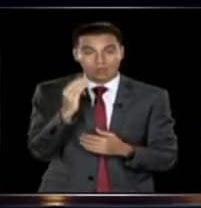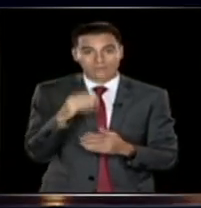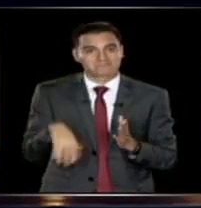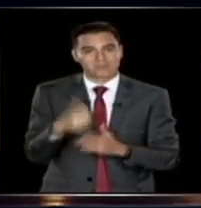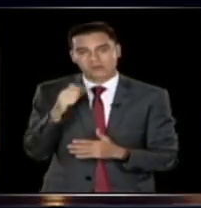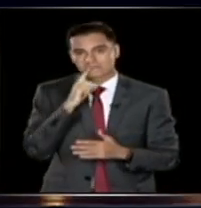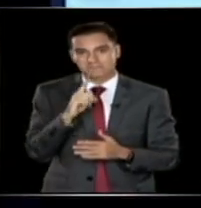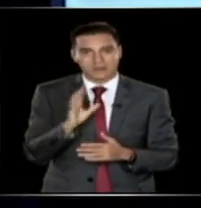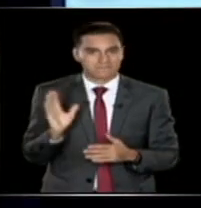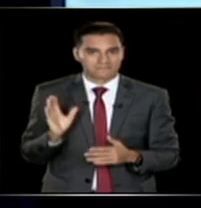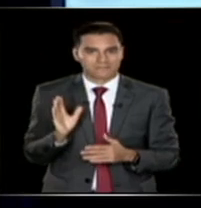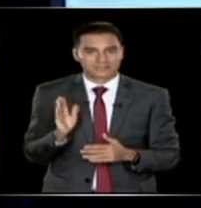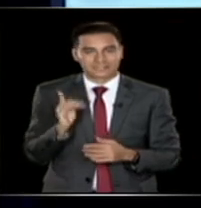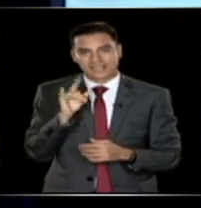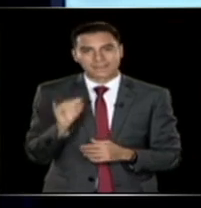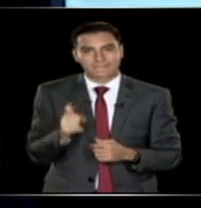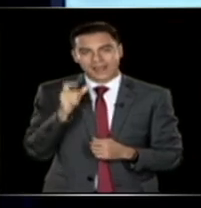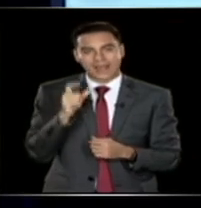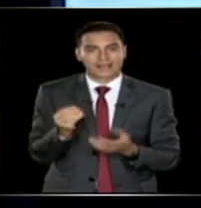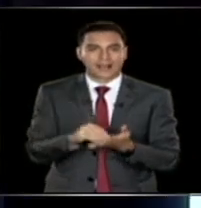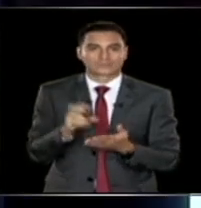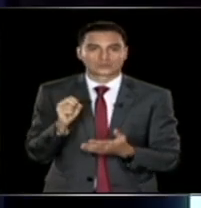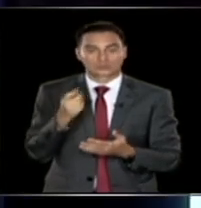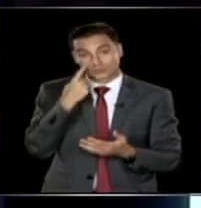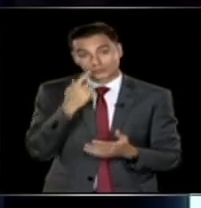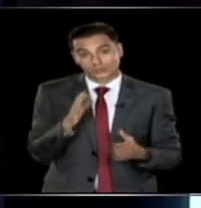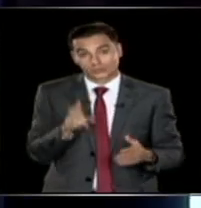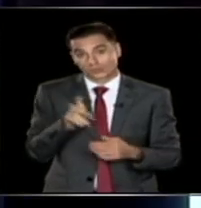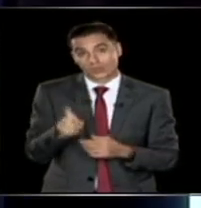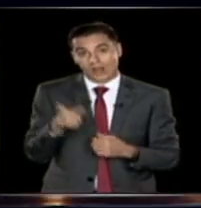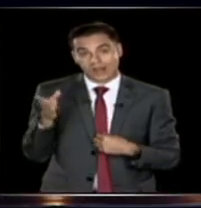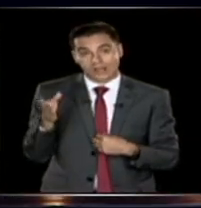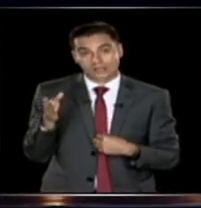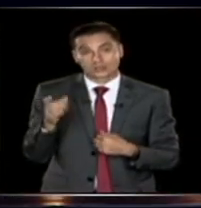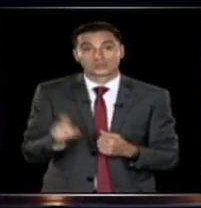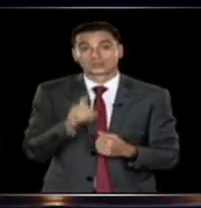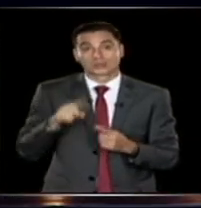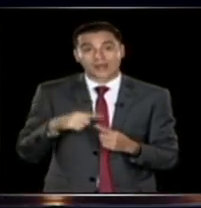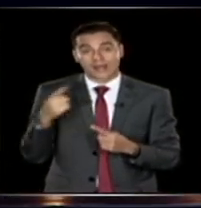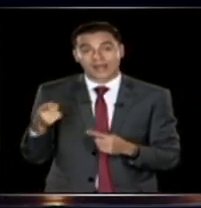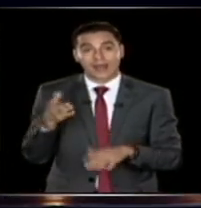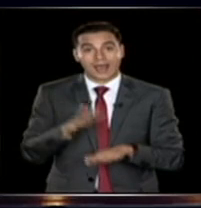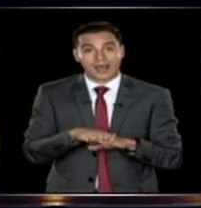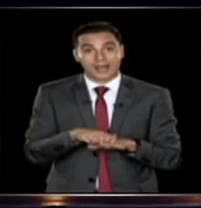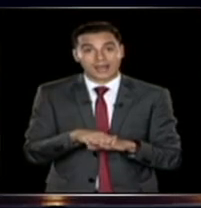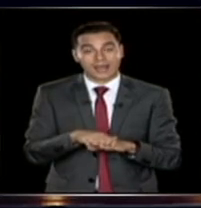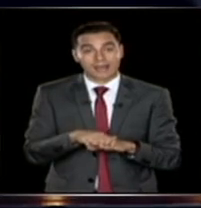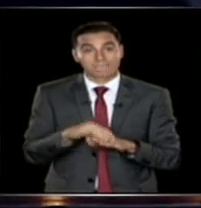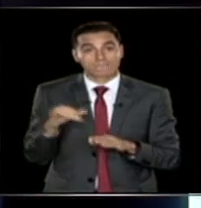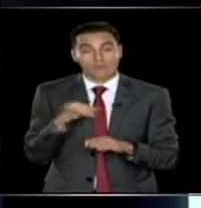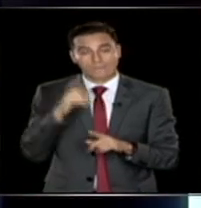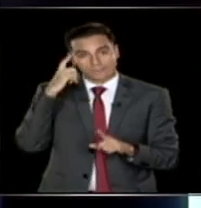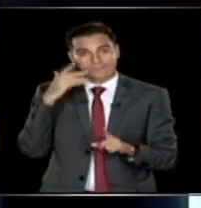اتجاوب سليمان خدتوا 25. السؤال اللي جاي محتاج منك